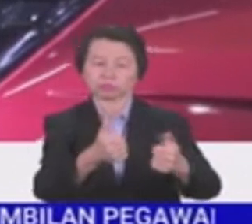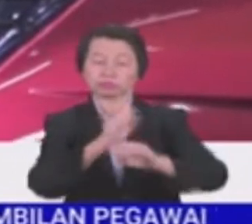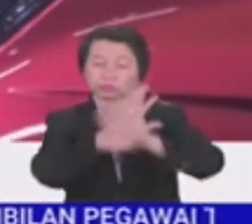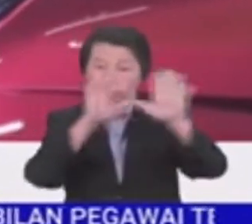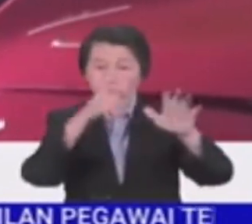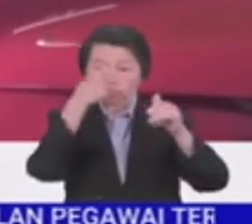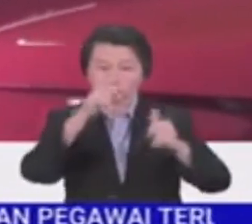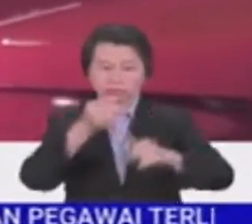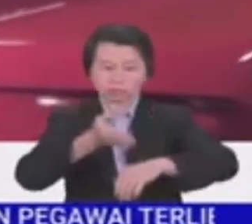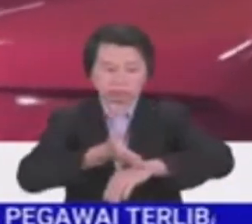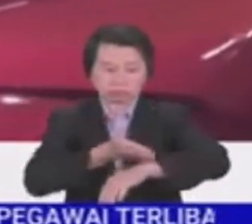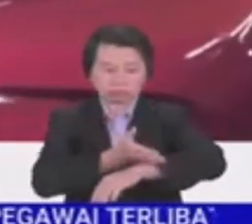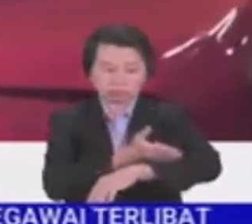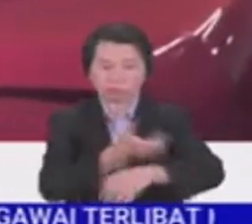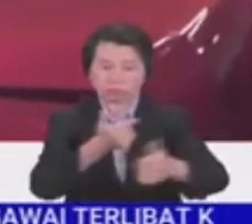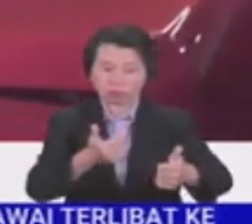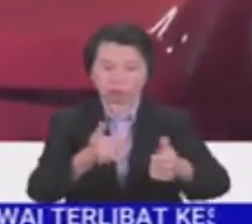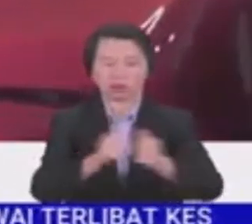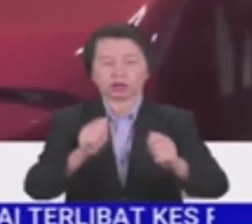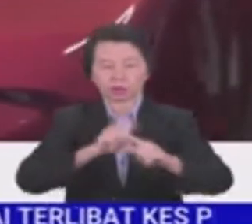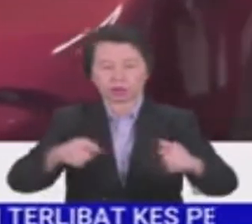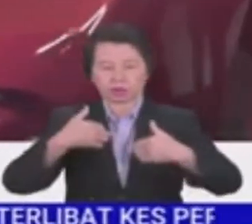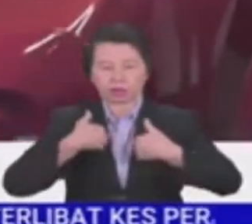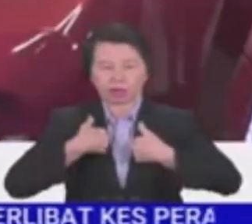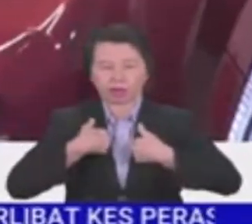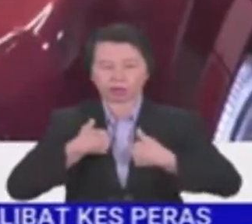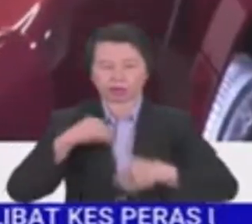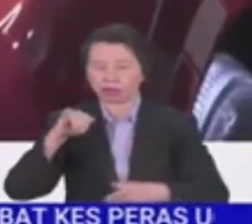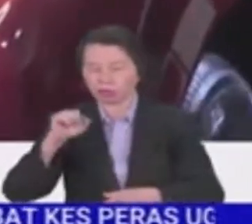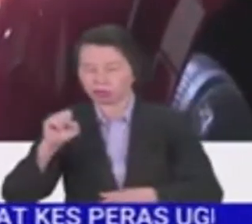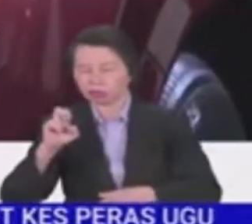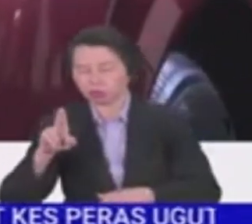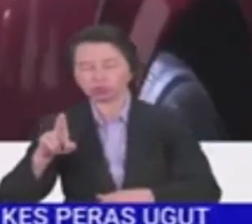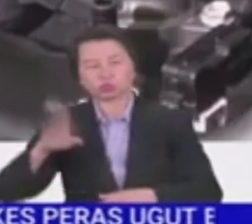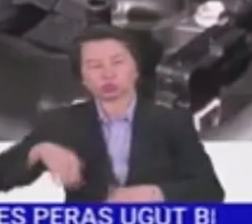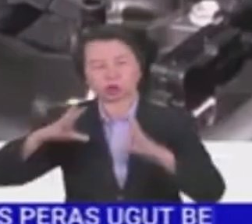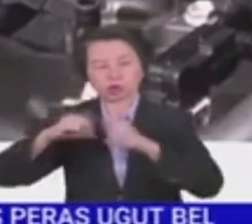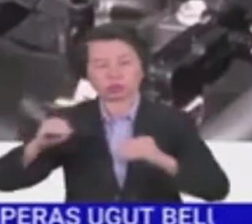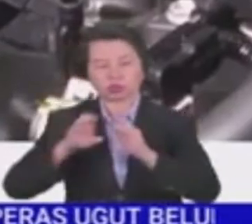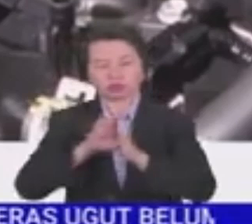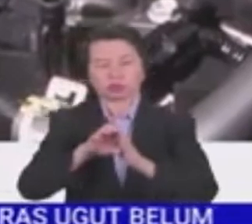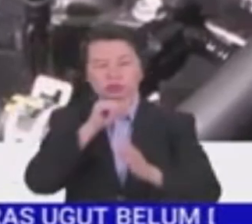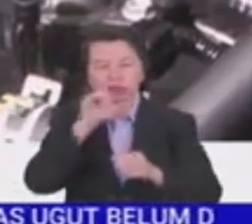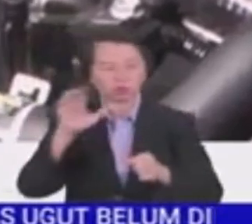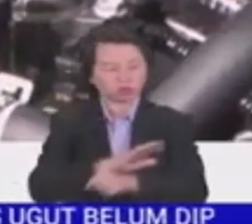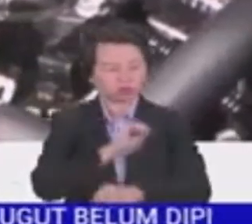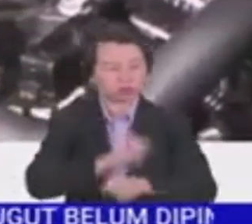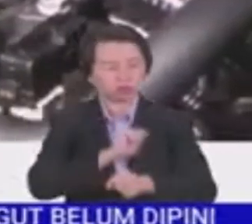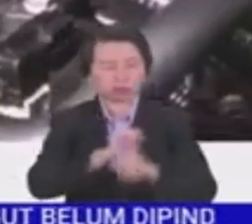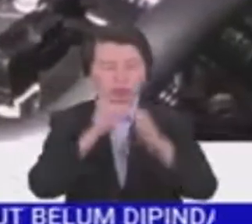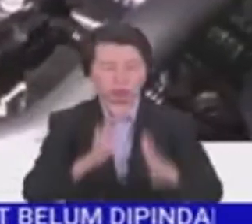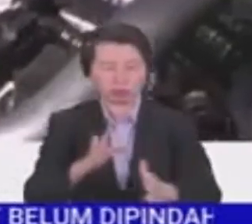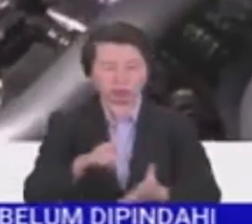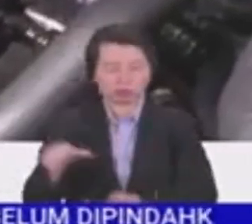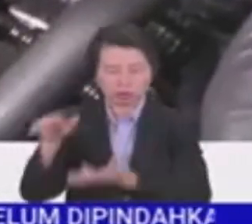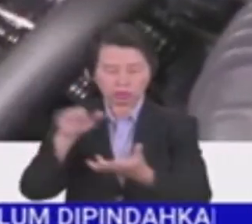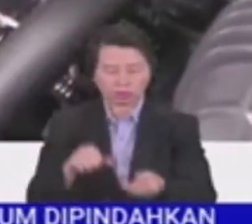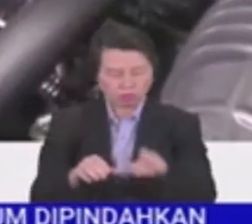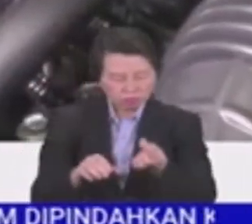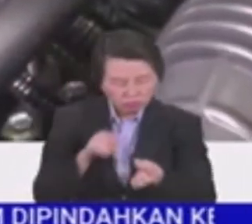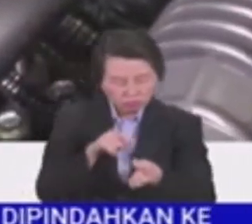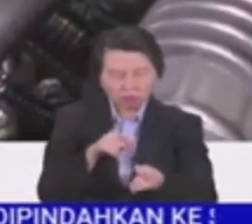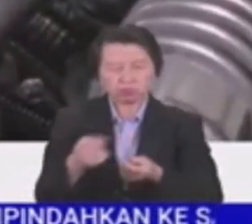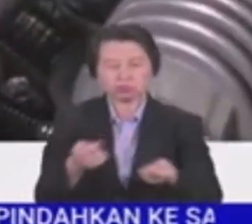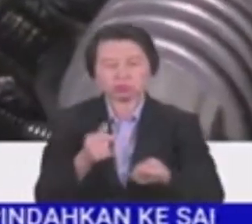cerah untuk berkembang bagaimanapun terdapat beberapa isu yang belum selesai seperti kekurangan Tenaga Kerja dan bakalan chip